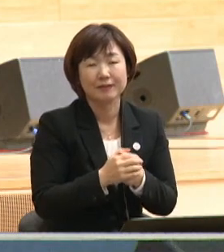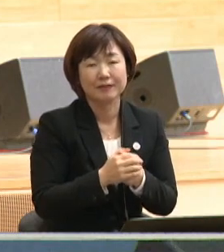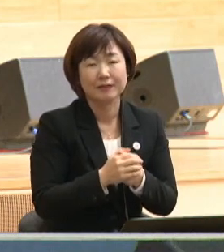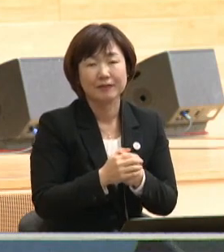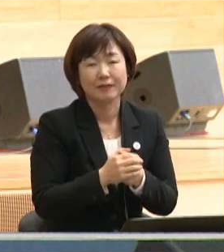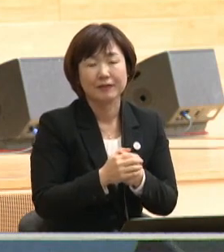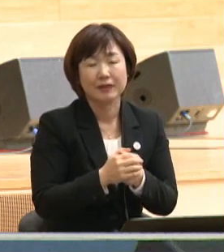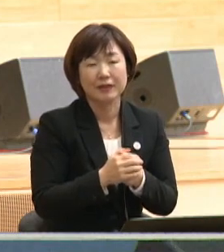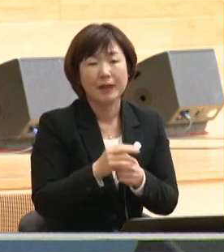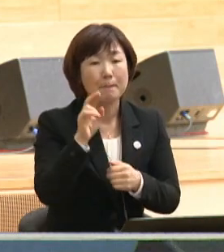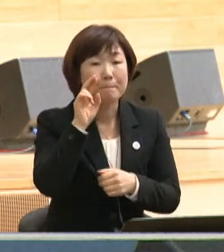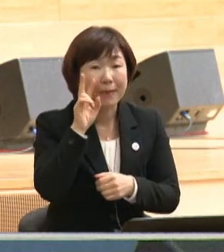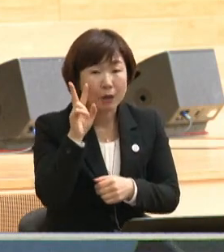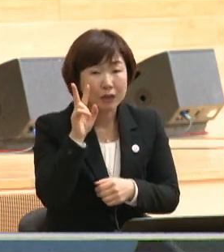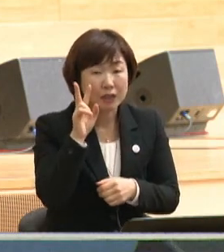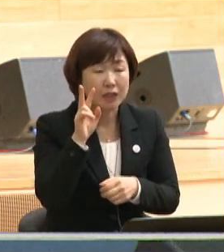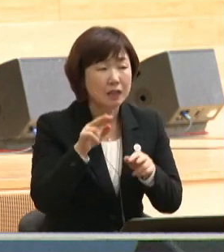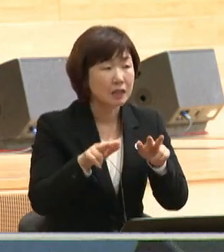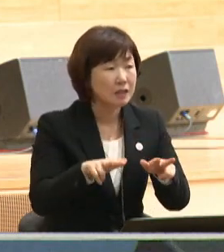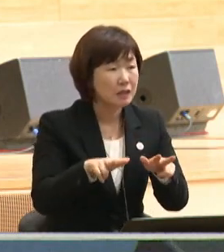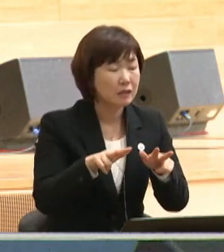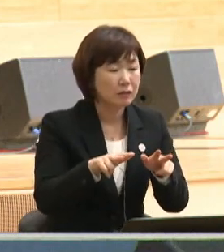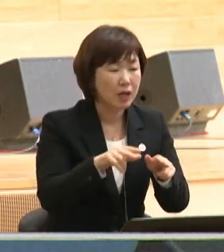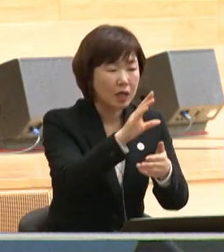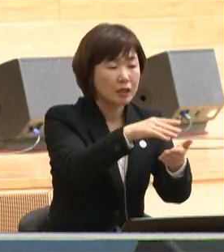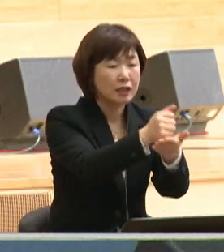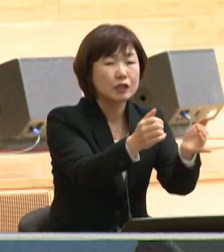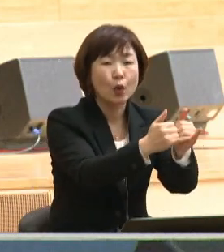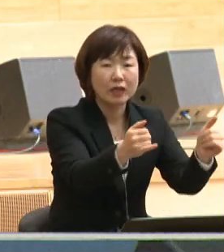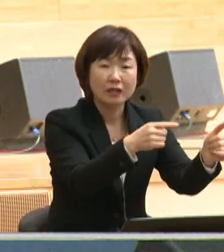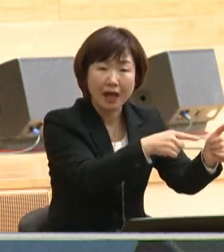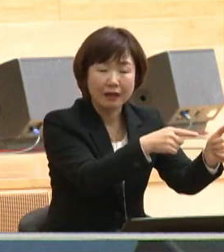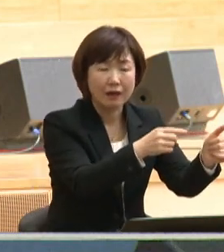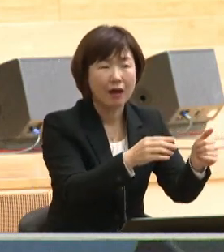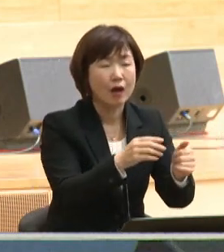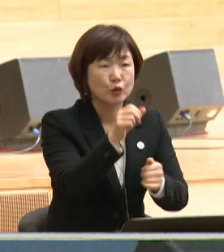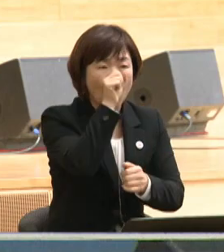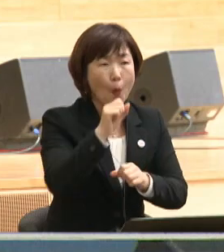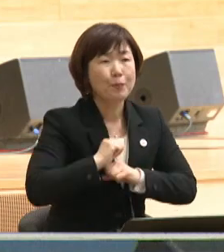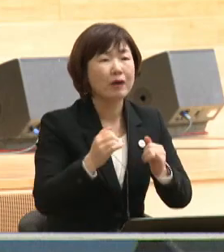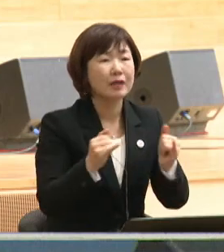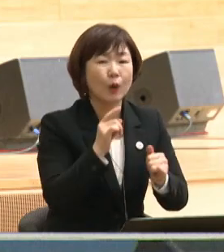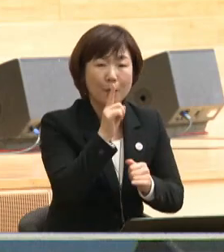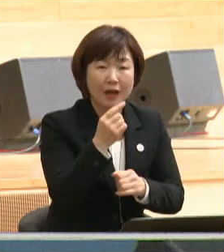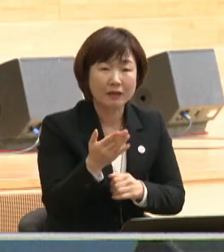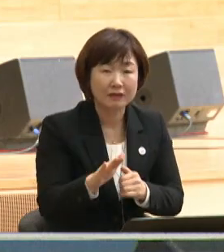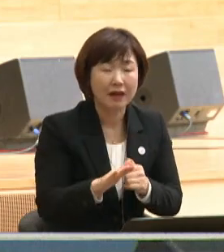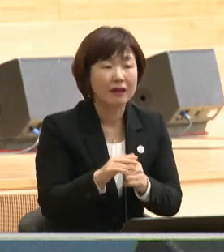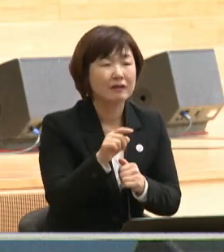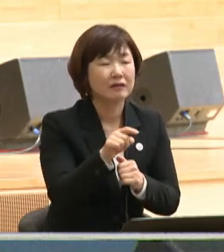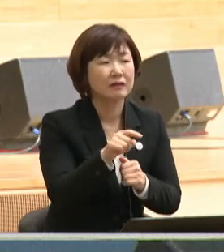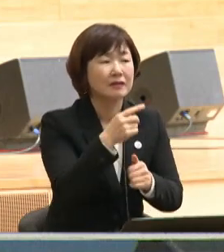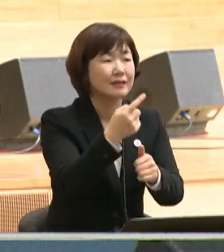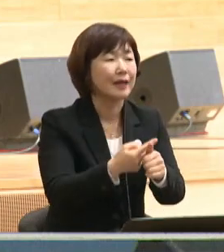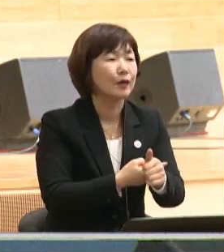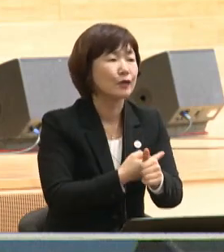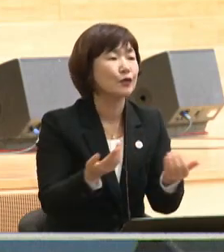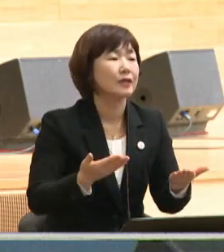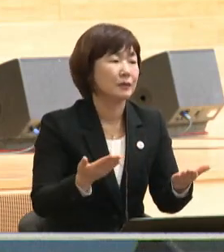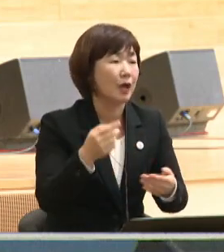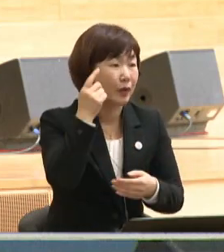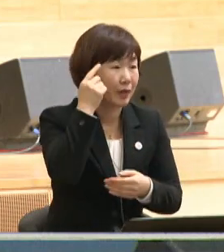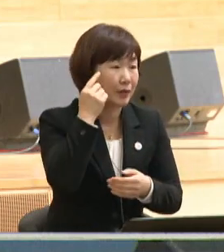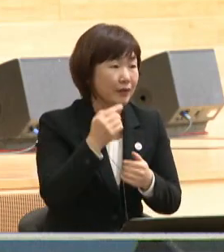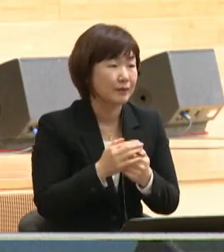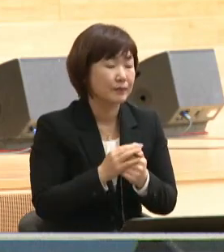바울이 그리스도인을 병사로 비유하고 있는데 사실 이것은 굉장히 자연스러운 일인 것입니다 왜냐면